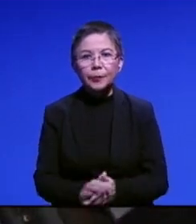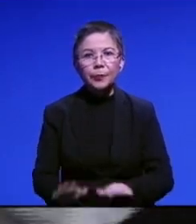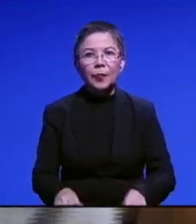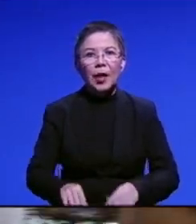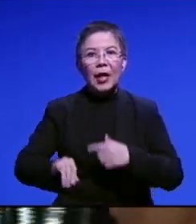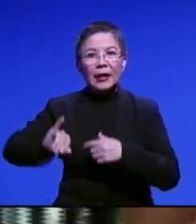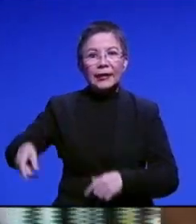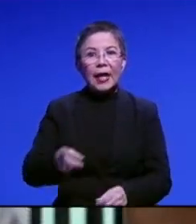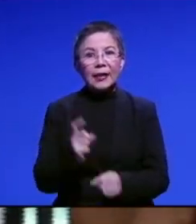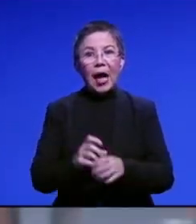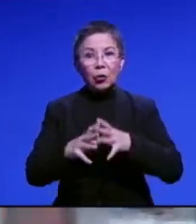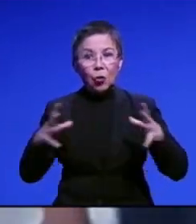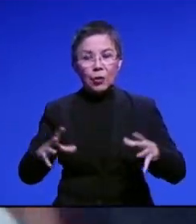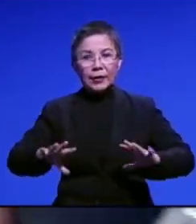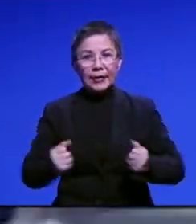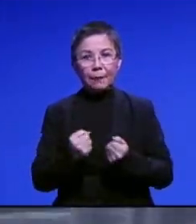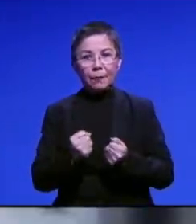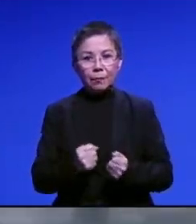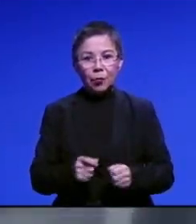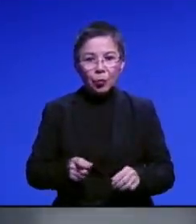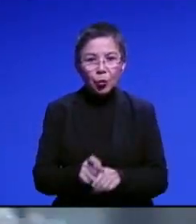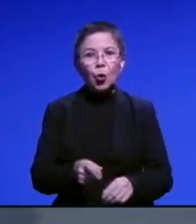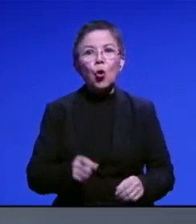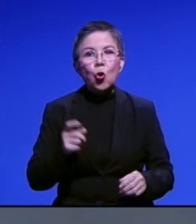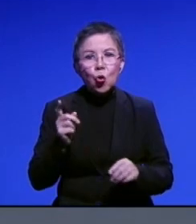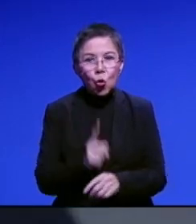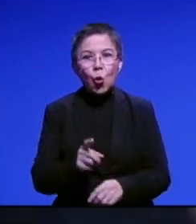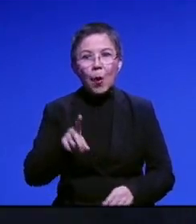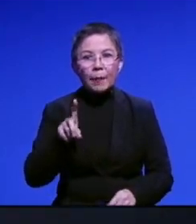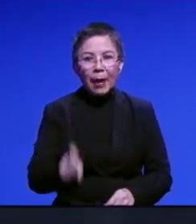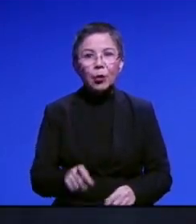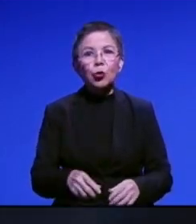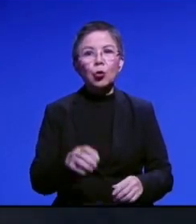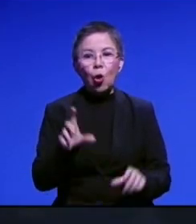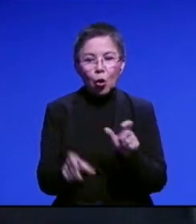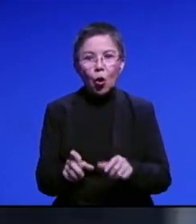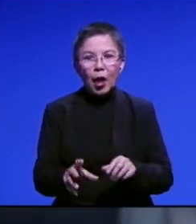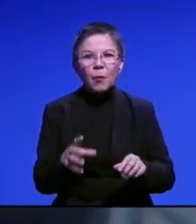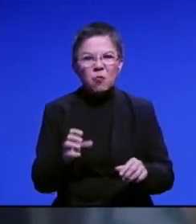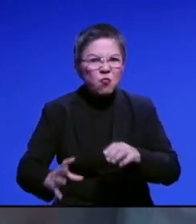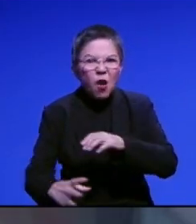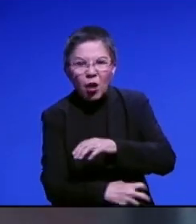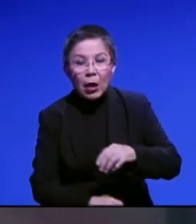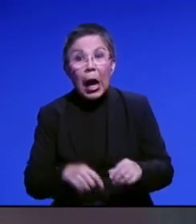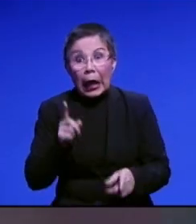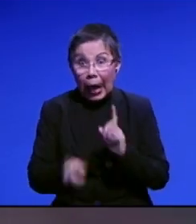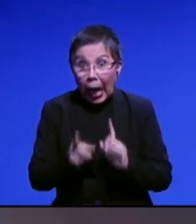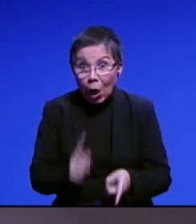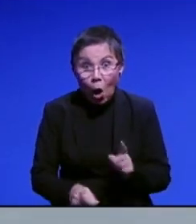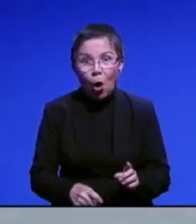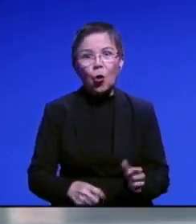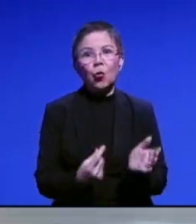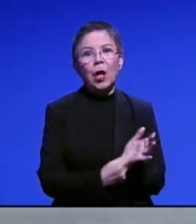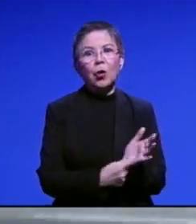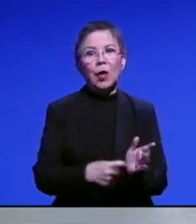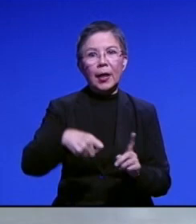Jaksa Agung menyatakan pihaknya siap menerapkan hukuman mati terhadap para koruptor. Tentunya jika Undang-Undang tentang Pemberantasan Tindak